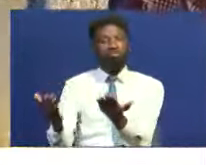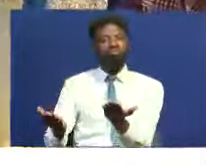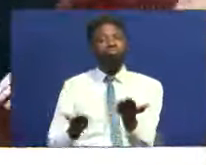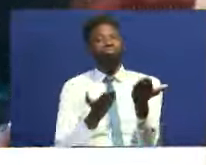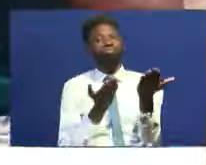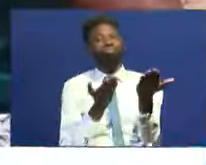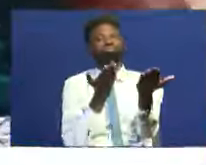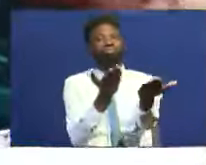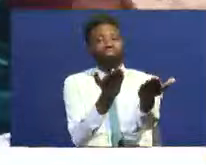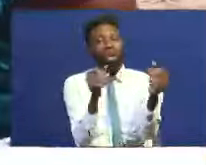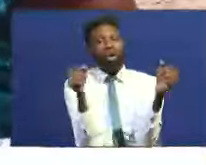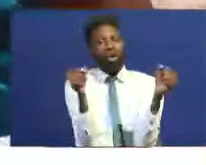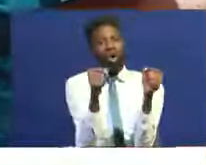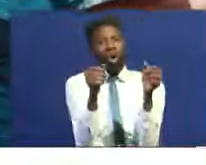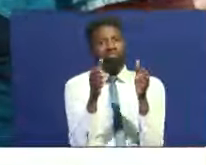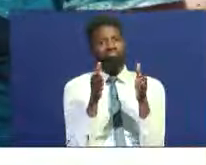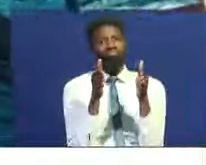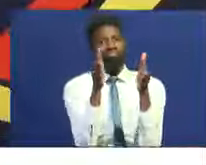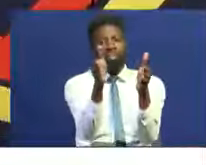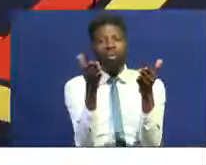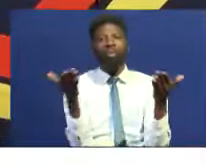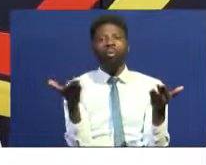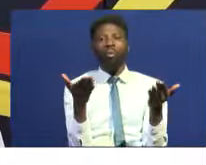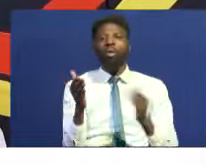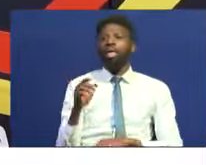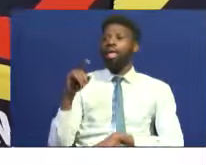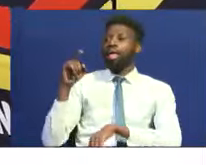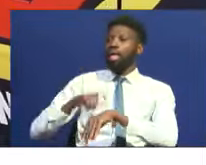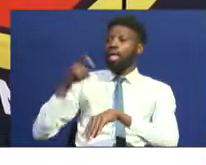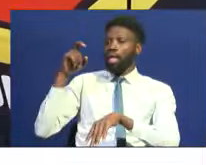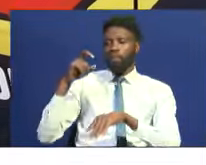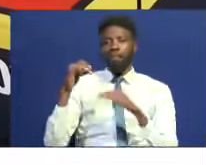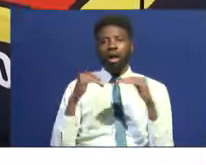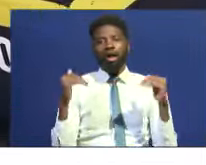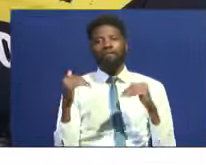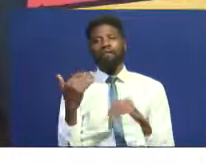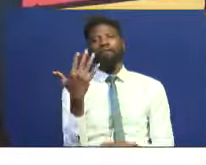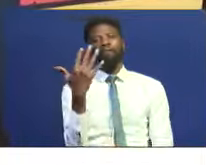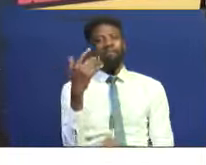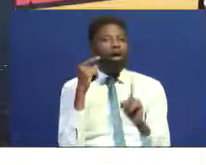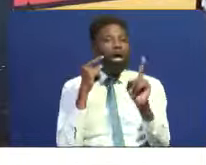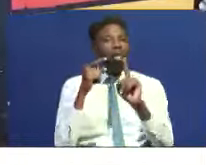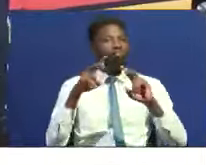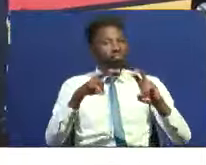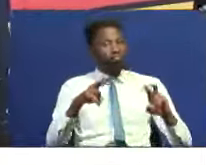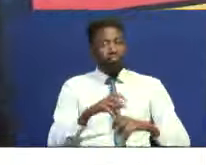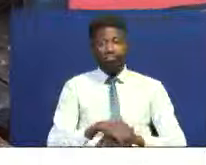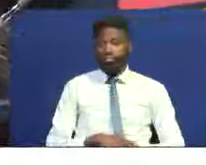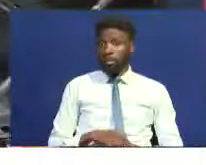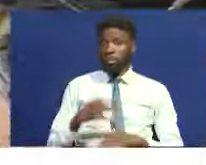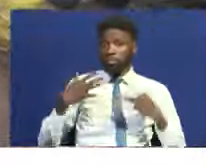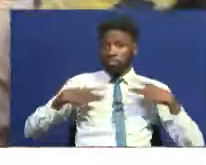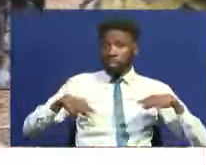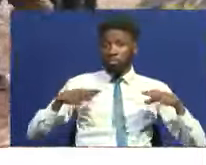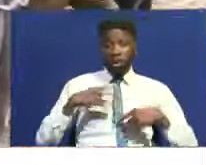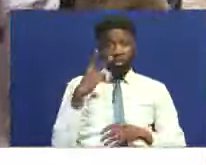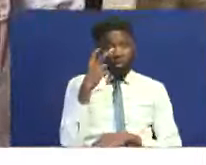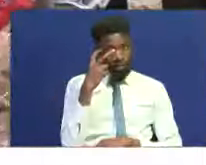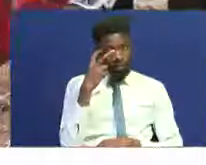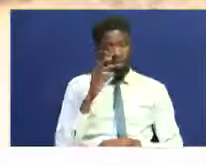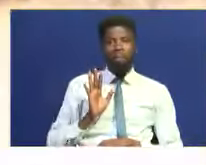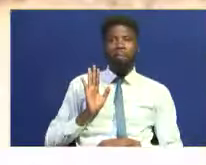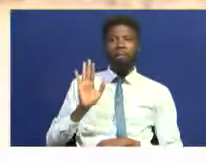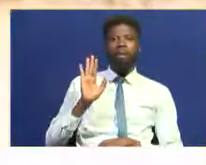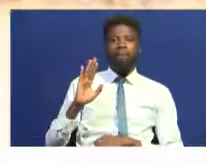cha hospitali ya Embu Level 5 kusubiri uchunguzi. Inakisiwa kuwa mwanamke huyo aliuawa na mpenziwe aliyekuwa na ugomvi